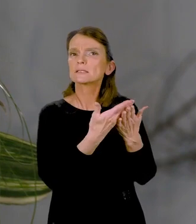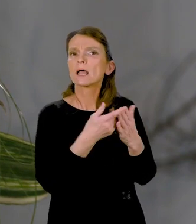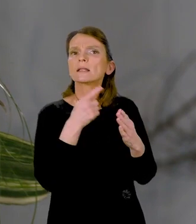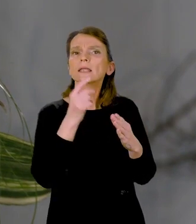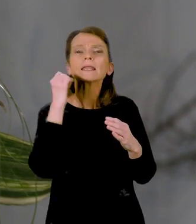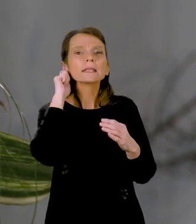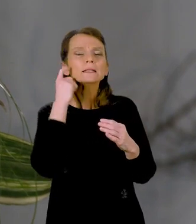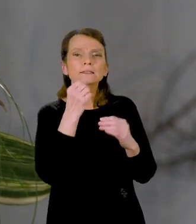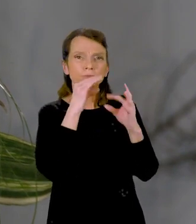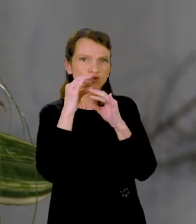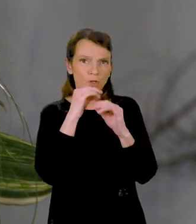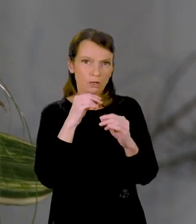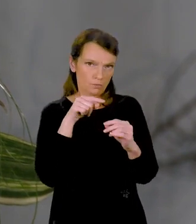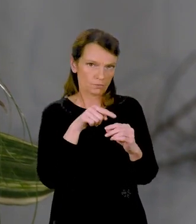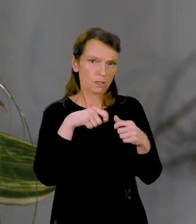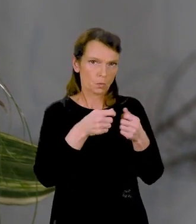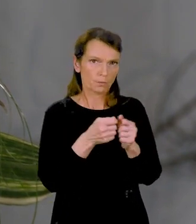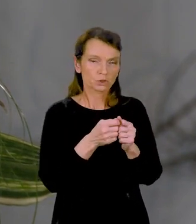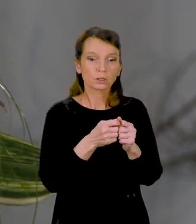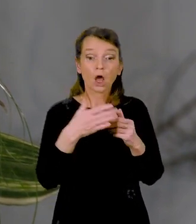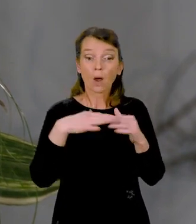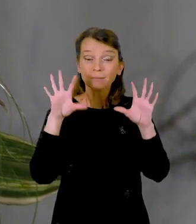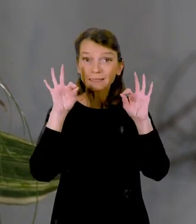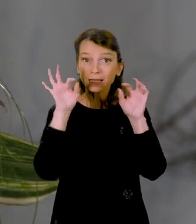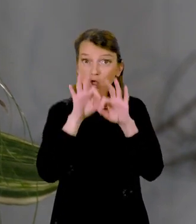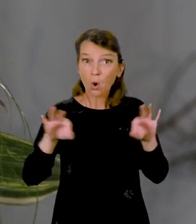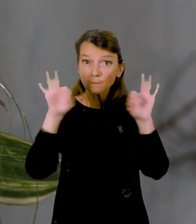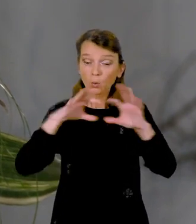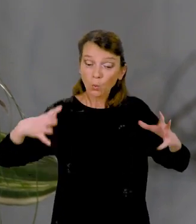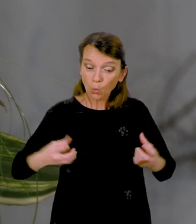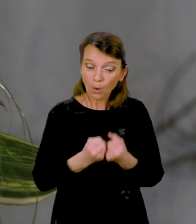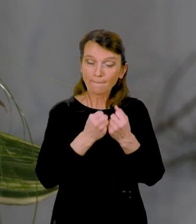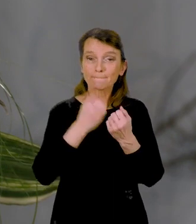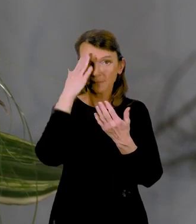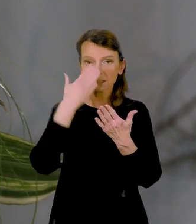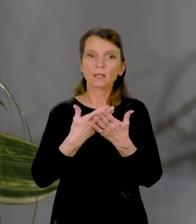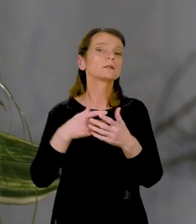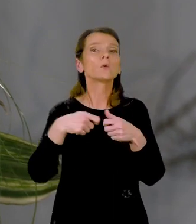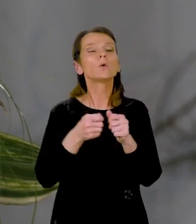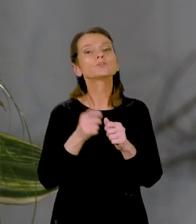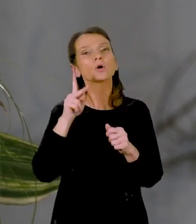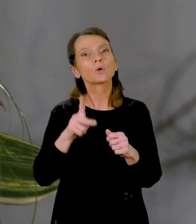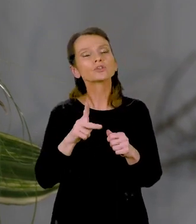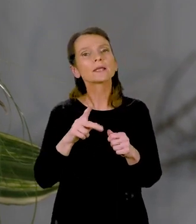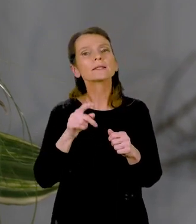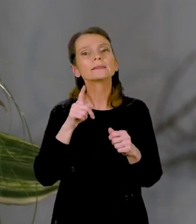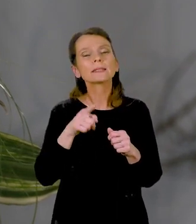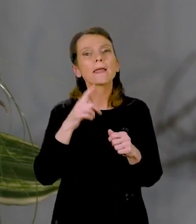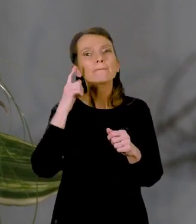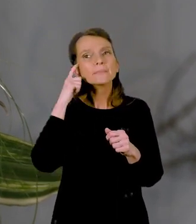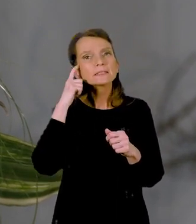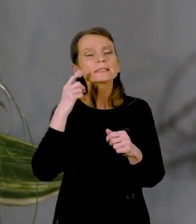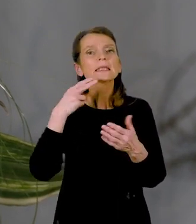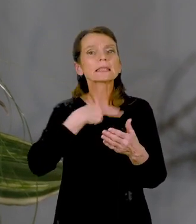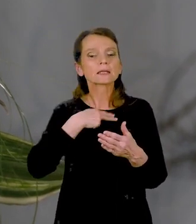piščalko. Ob 10. obletnici ustanovitve priznanja je občina Kočevje misli nagrajencev objavila tudi v